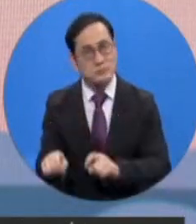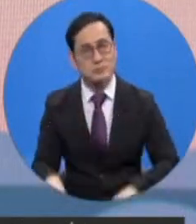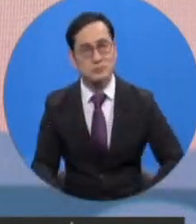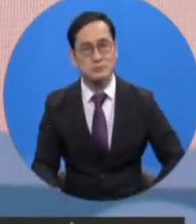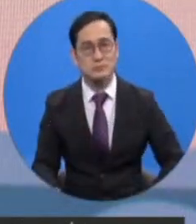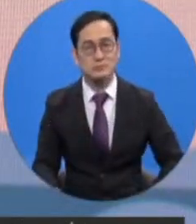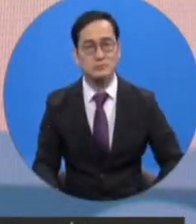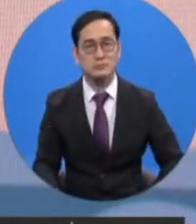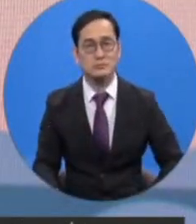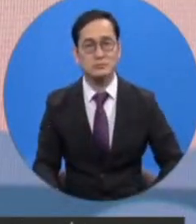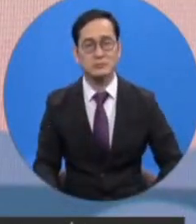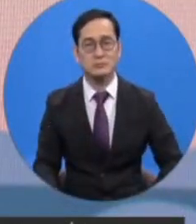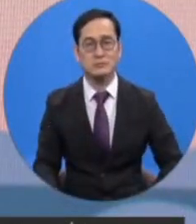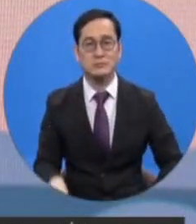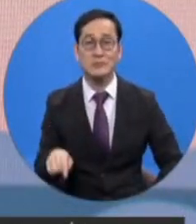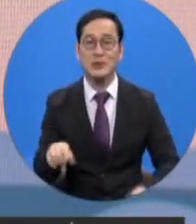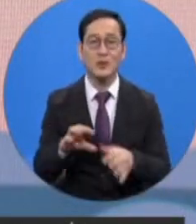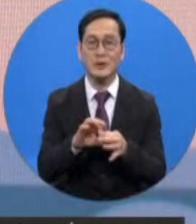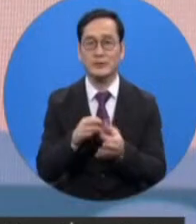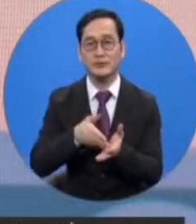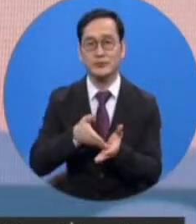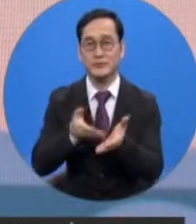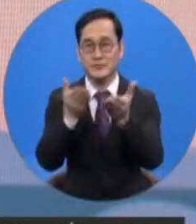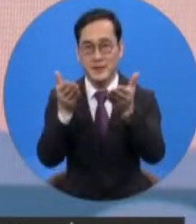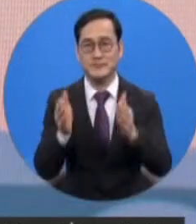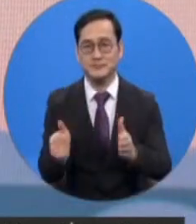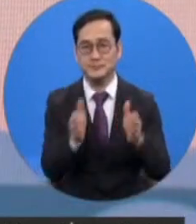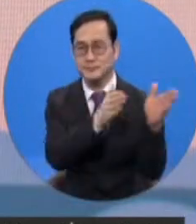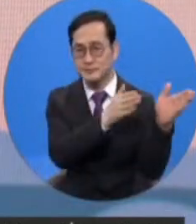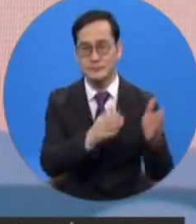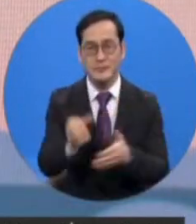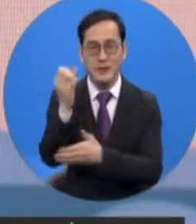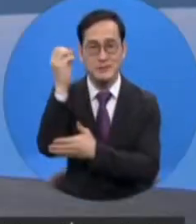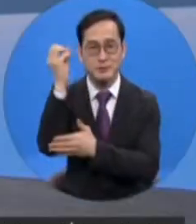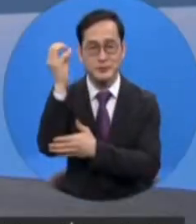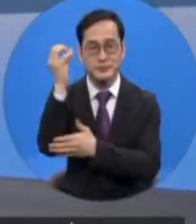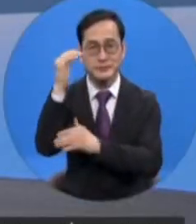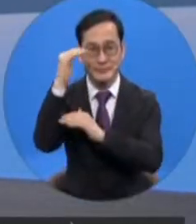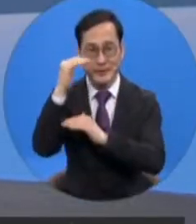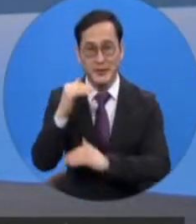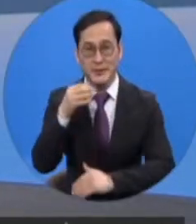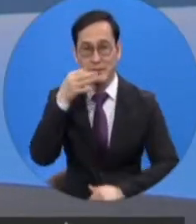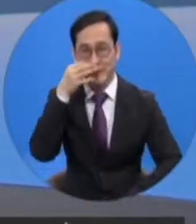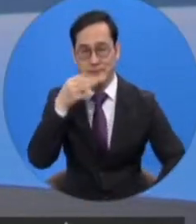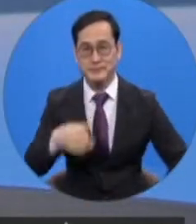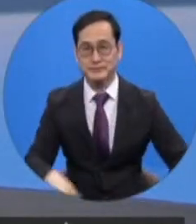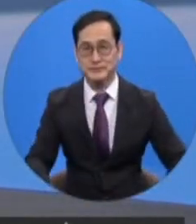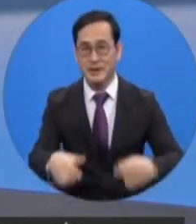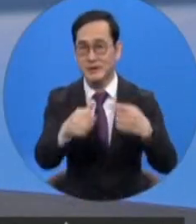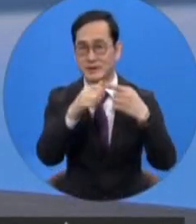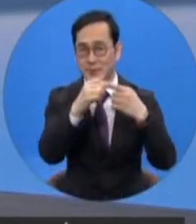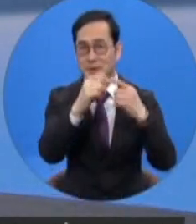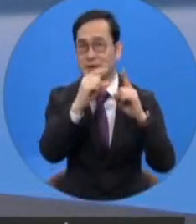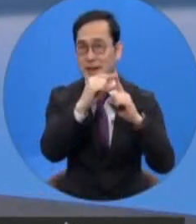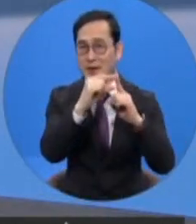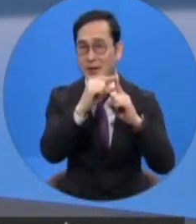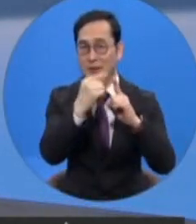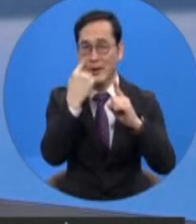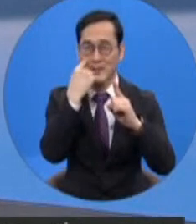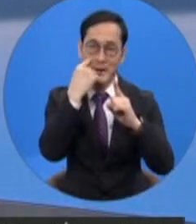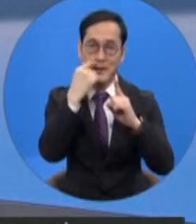후에 어떤 이야기인지 전해드리겠습니다. 오늘 조간신문 함께하시죠. 네 가지 키워드입니다. 먼저 첫 번째 키워드부터